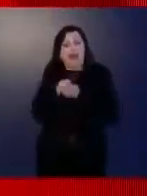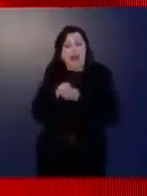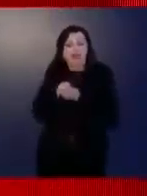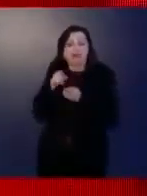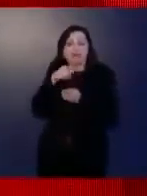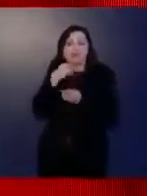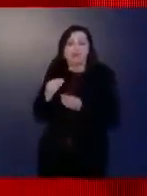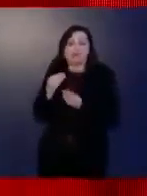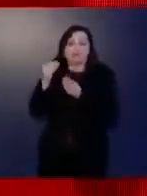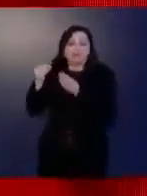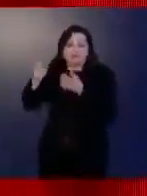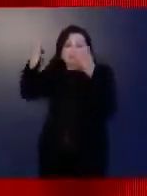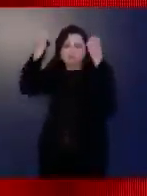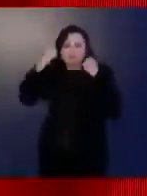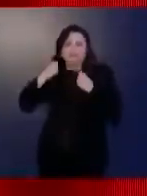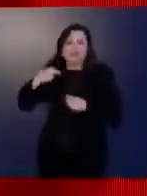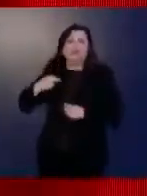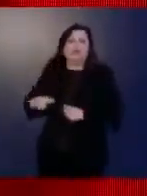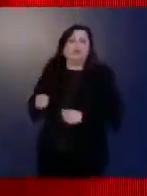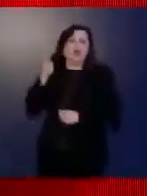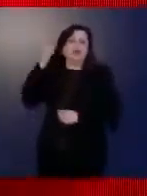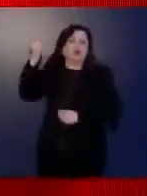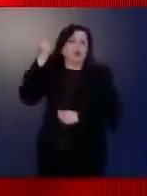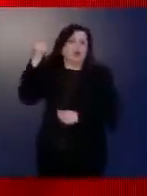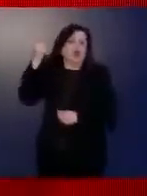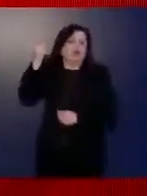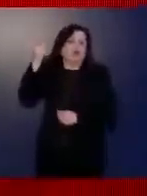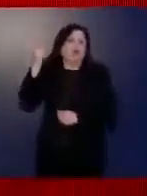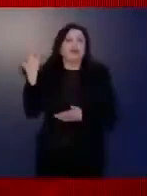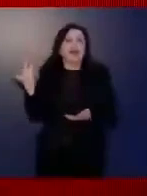Η προσέγγιση, λοιπόν, πρέπει να είναι ολιστική.